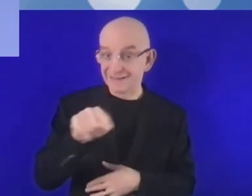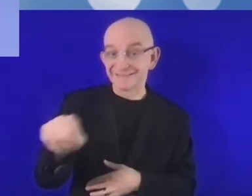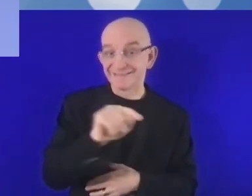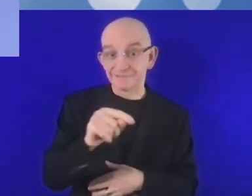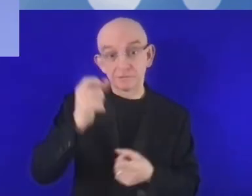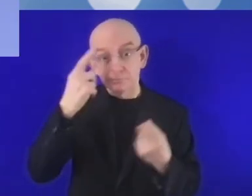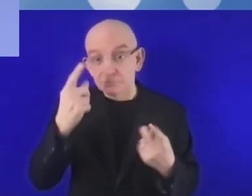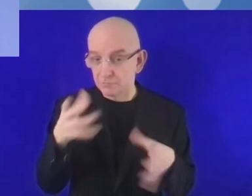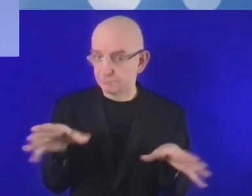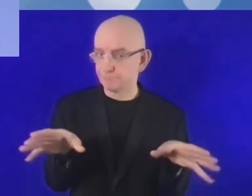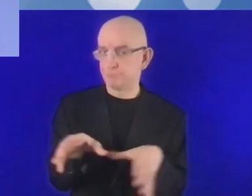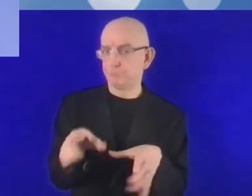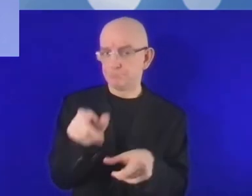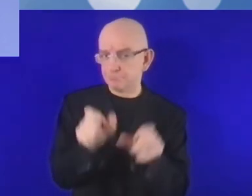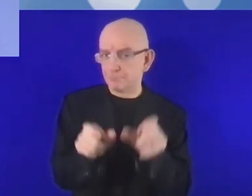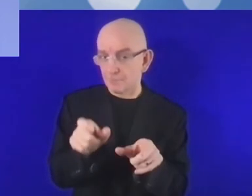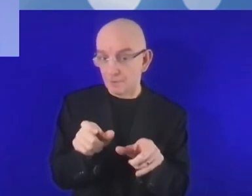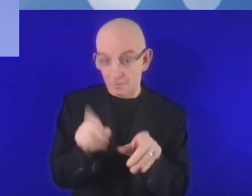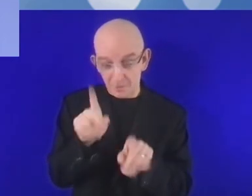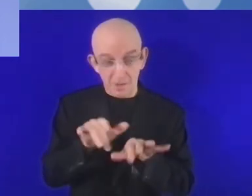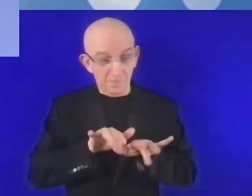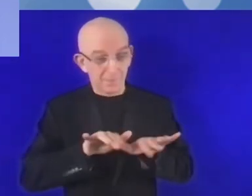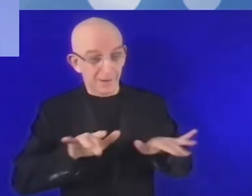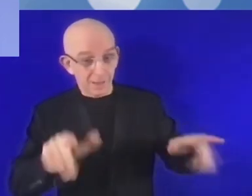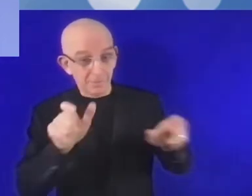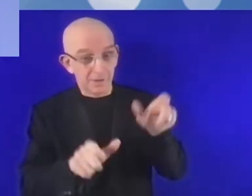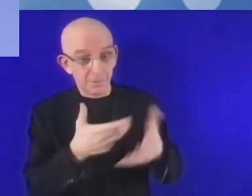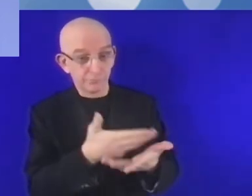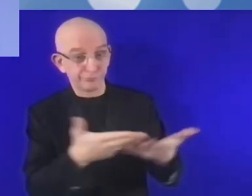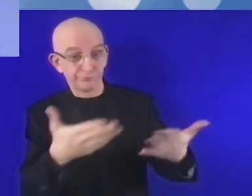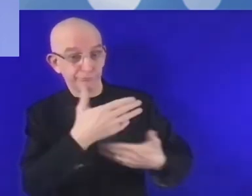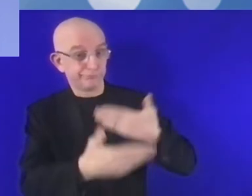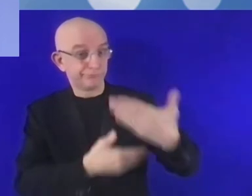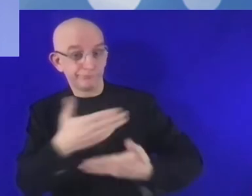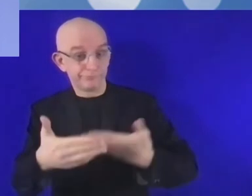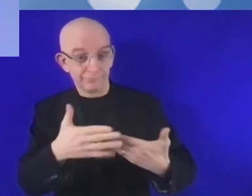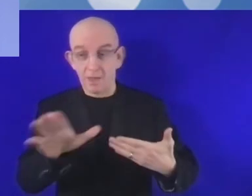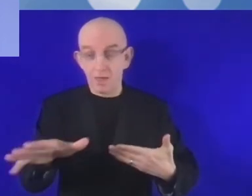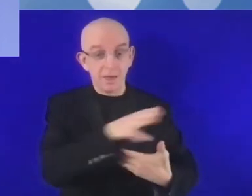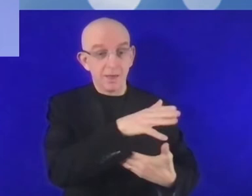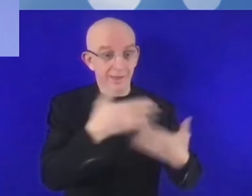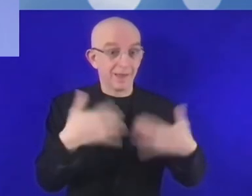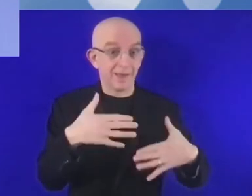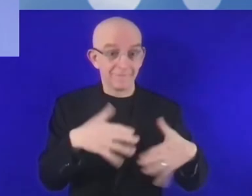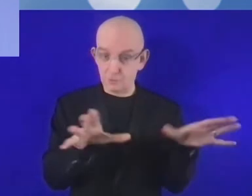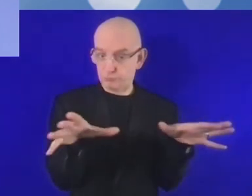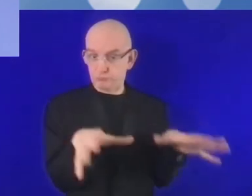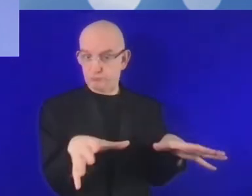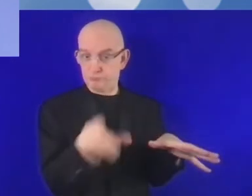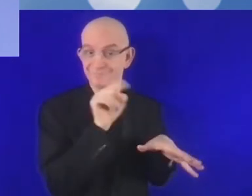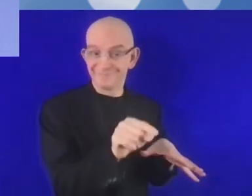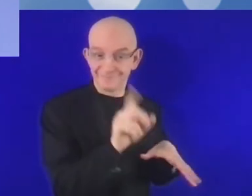وتكنولوجيا تزداد تأثيراتها فينا. هناك بلايين من الناس